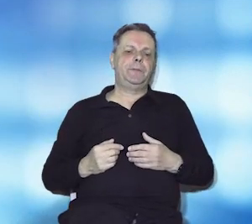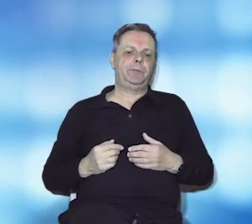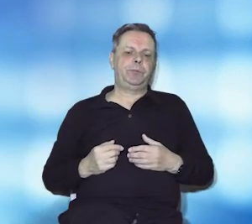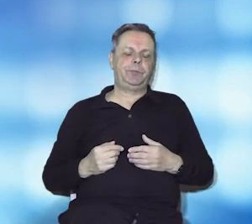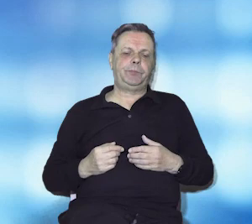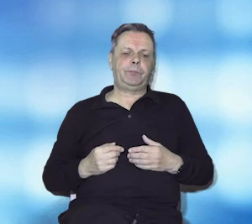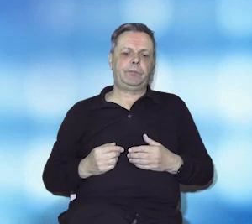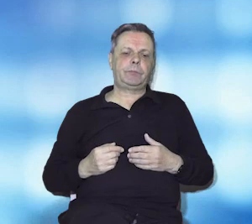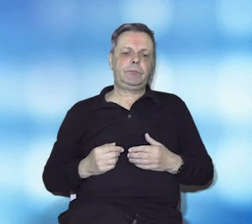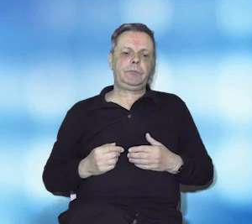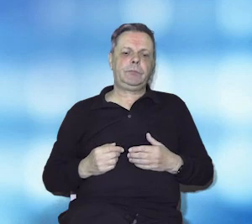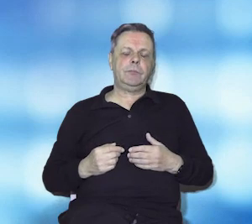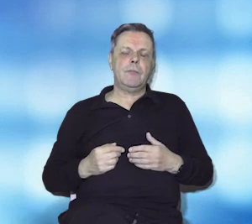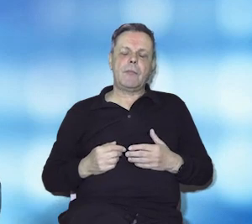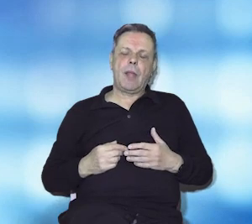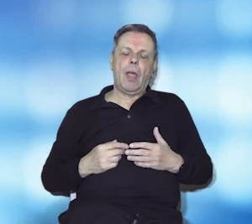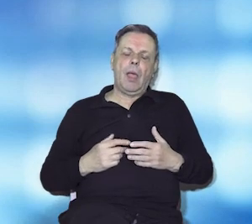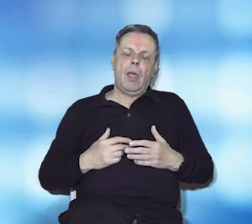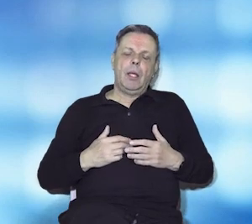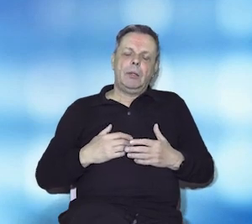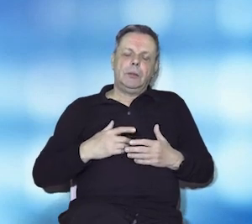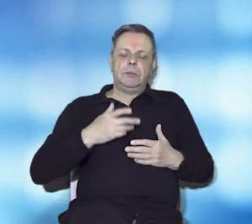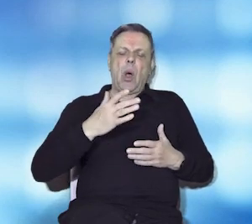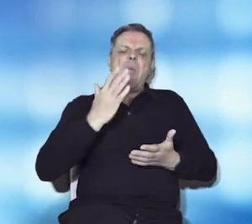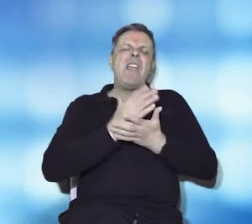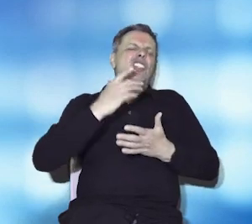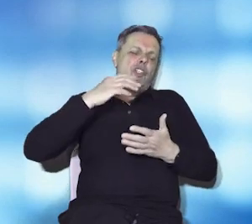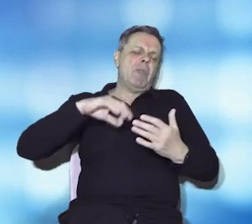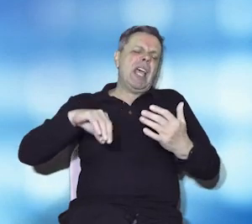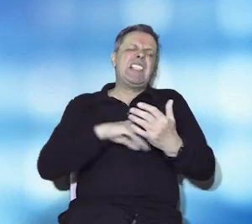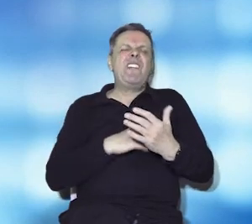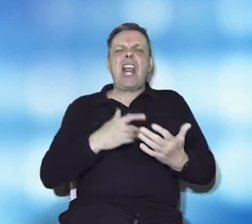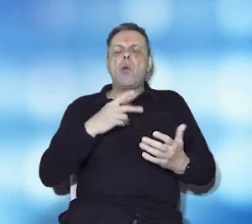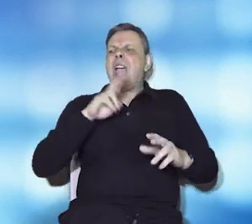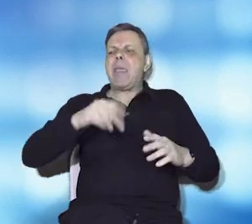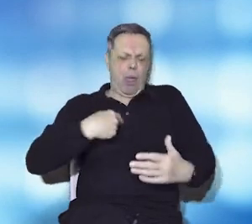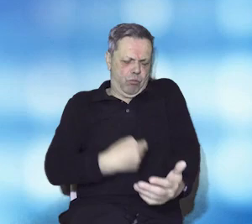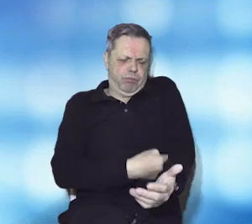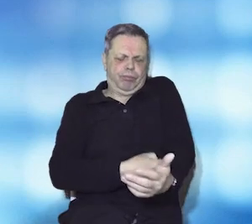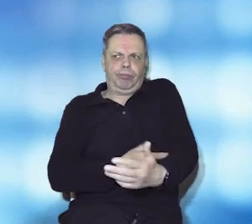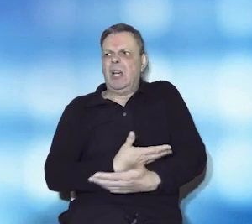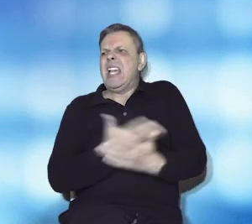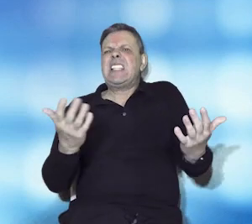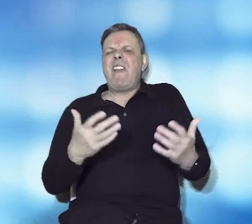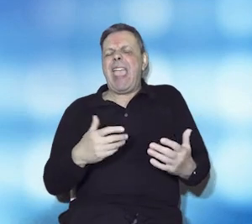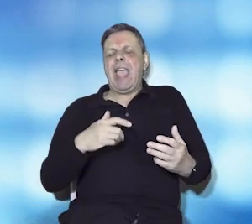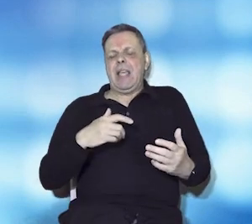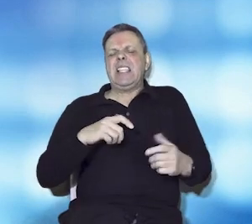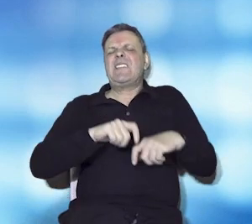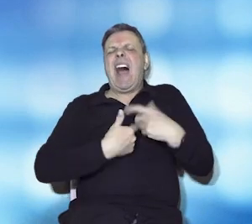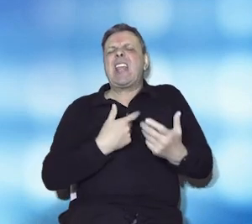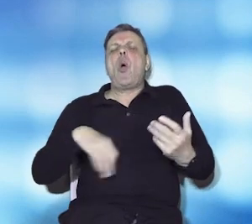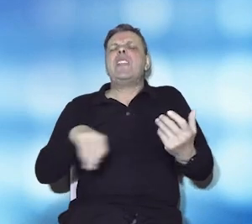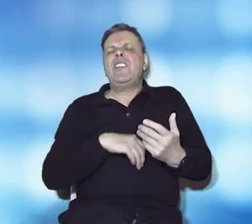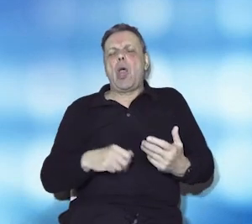to sjelo na neki način, da oni već sviraju po nekoj, da imaju to u sebi, jel, sve te skladbe koje svira, da jednostavno to samo